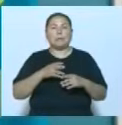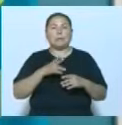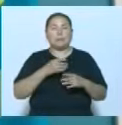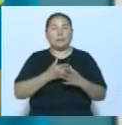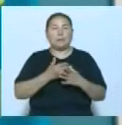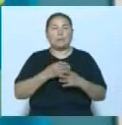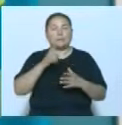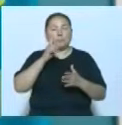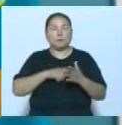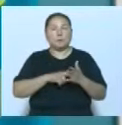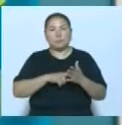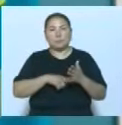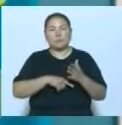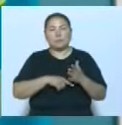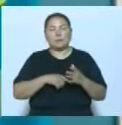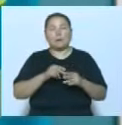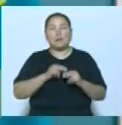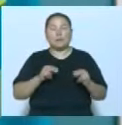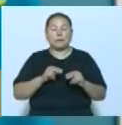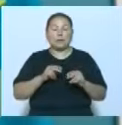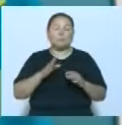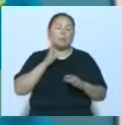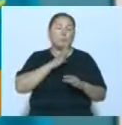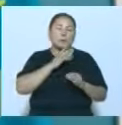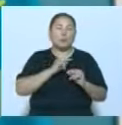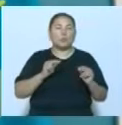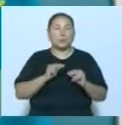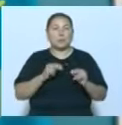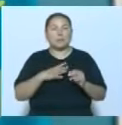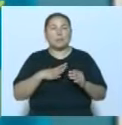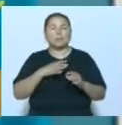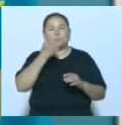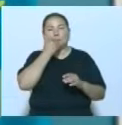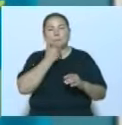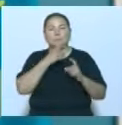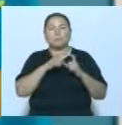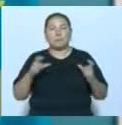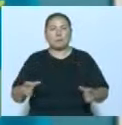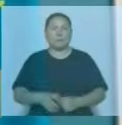себепкер болған ата-анама, ұстаздарыма, мектебіме алғысым шексіз.